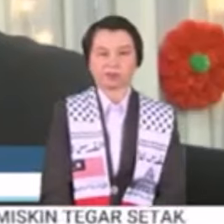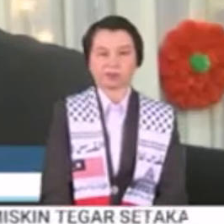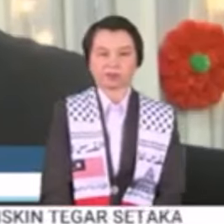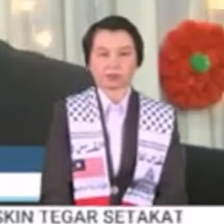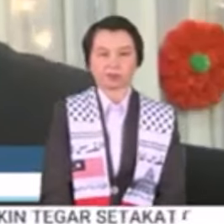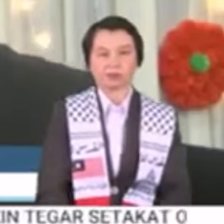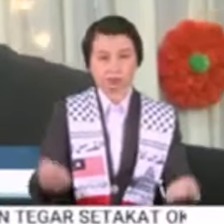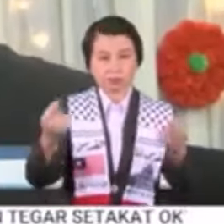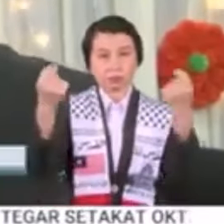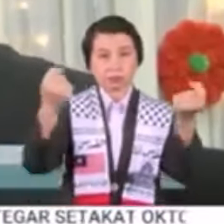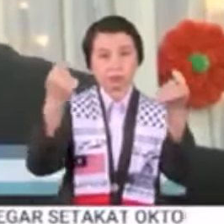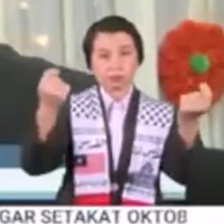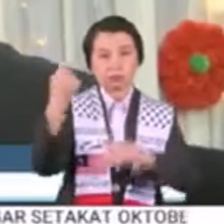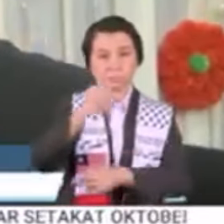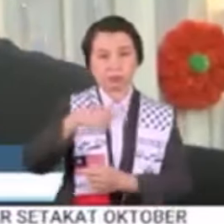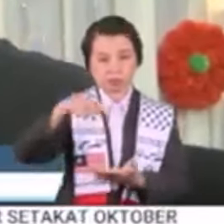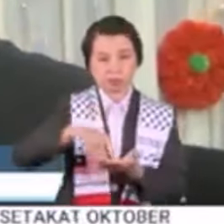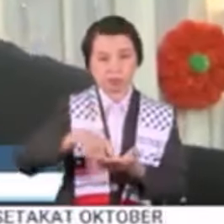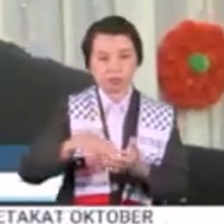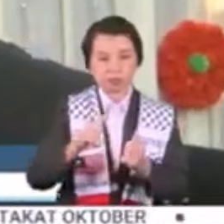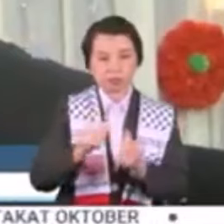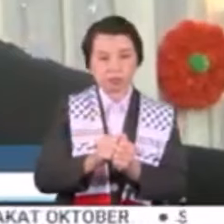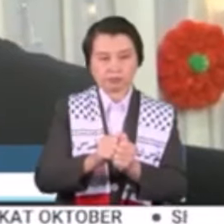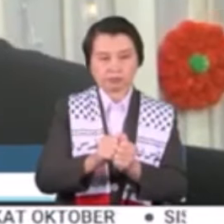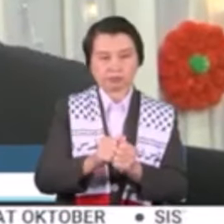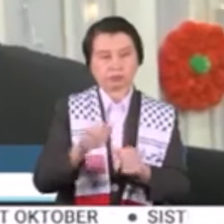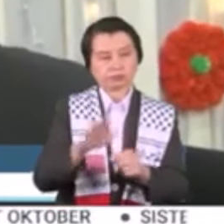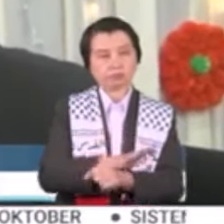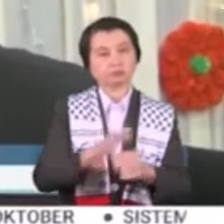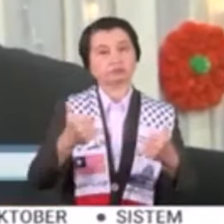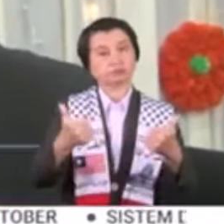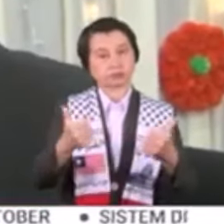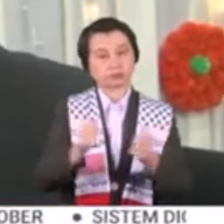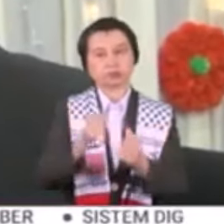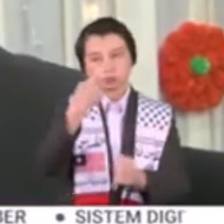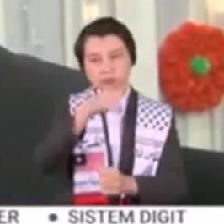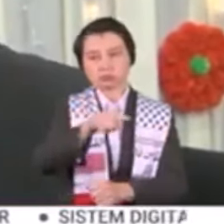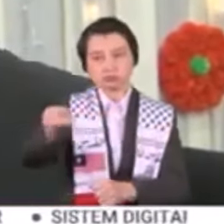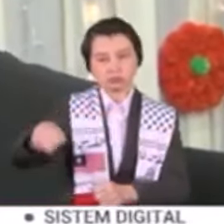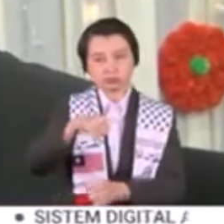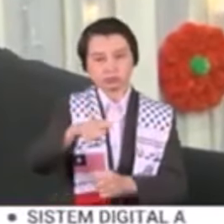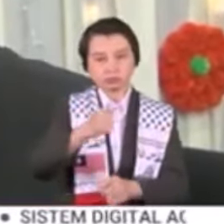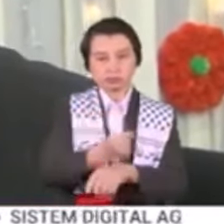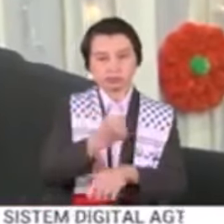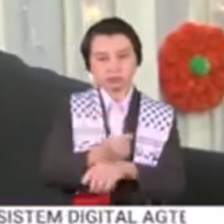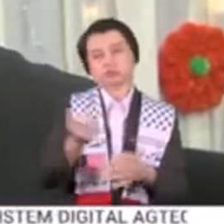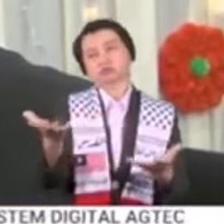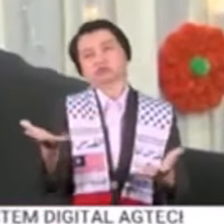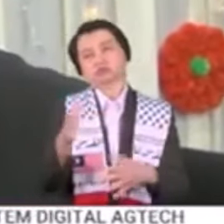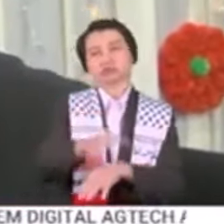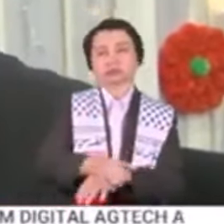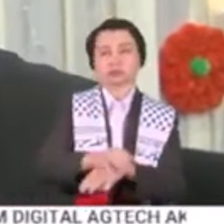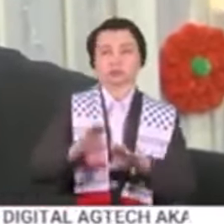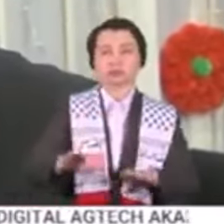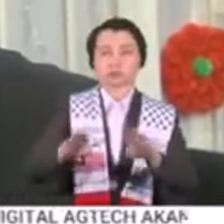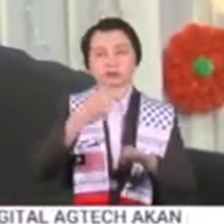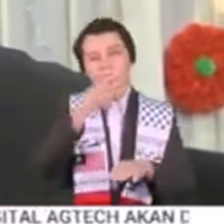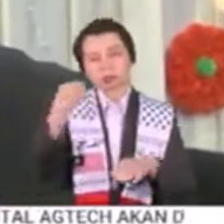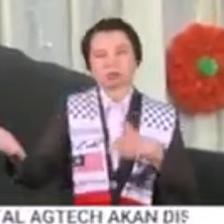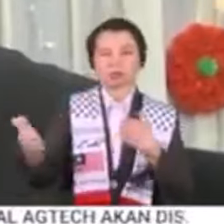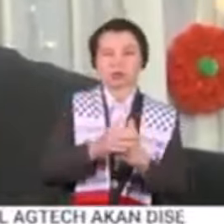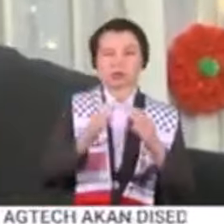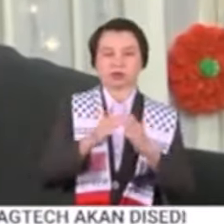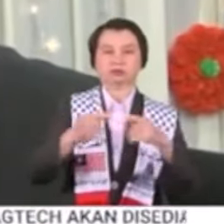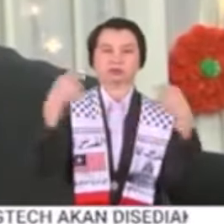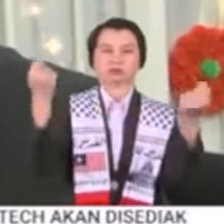Dan sambutlah hari ini dengan penuh makna, dan kepada mereka yang bertugas, selepas bertugas boleh terus balik ke rumah dan boleh